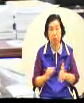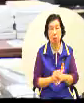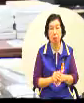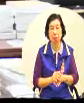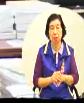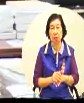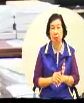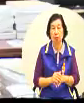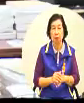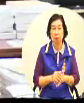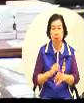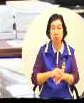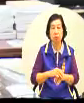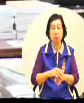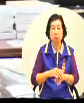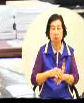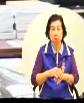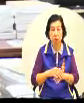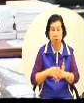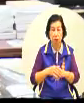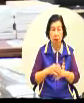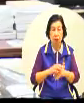造祸者。